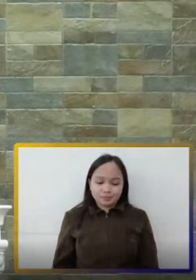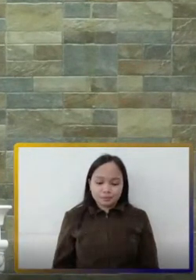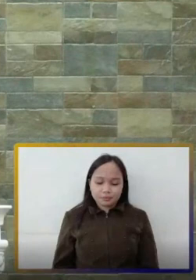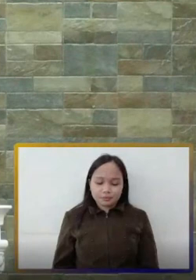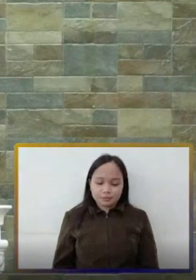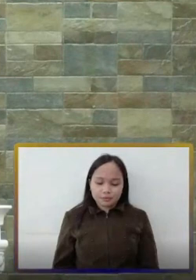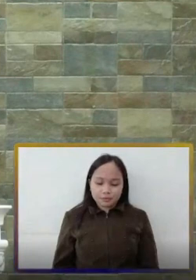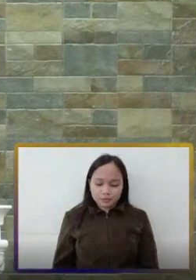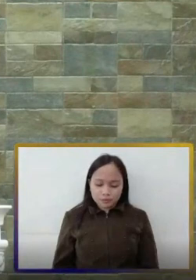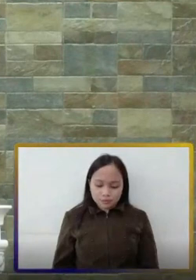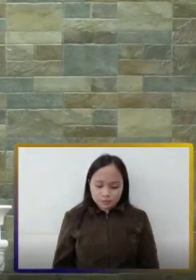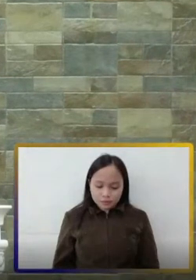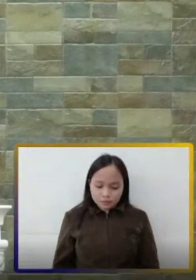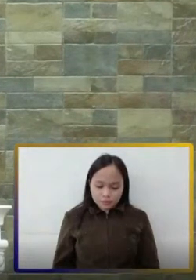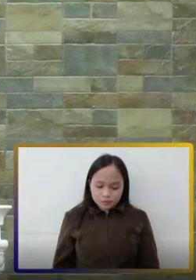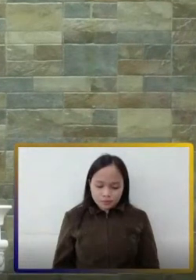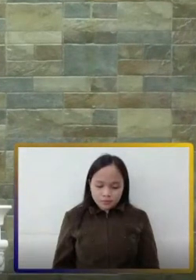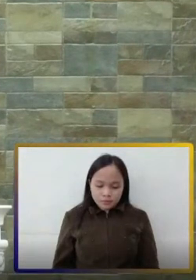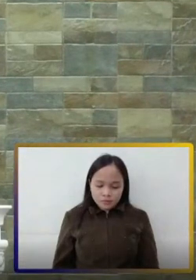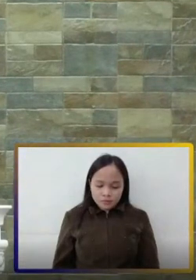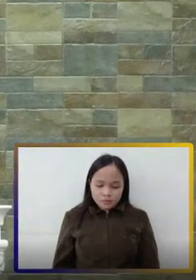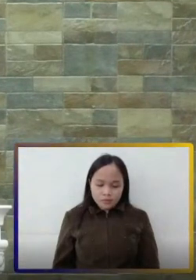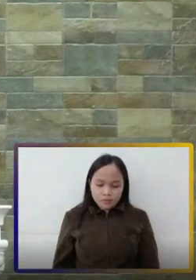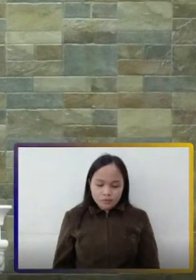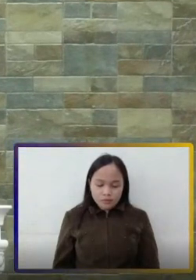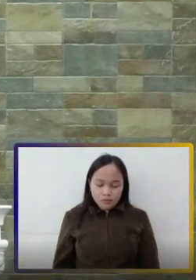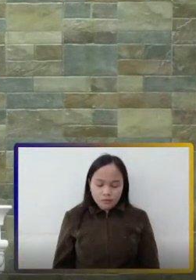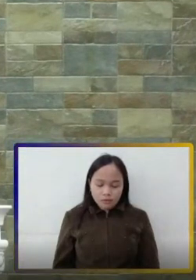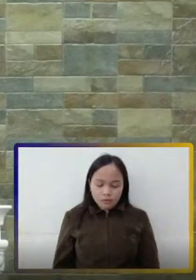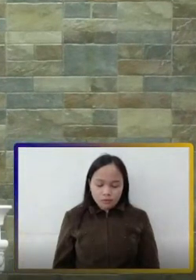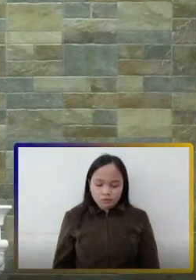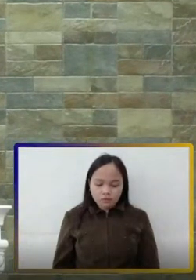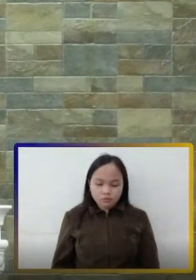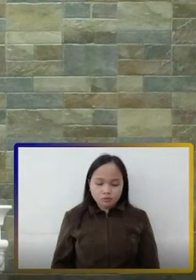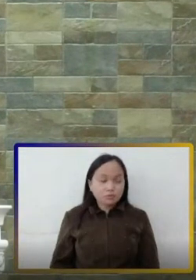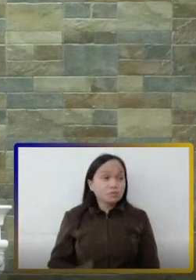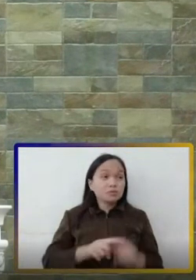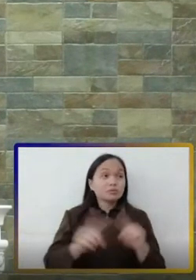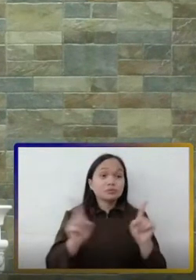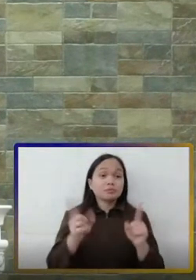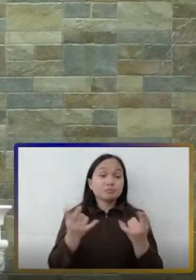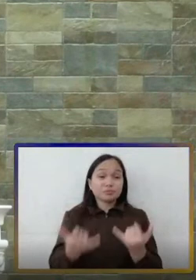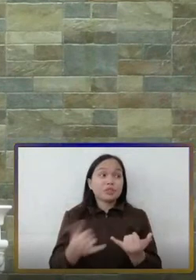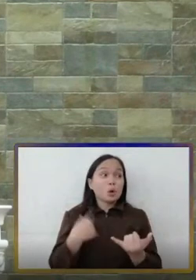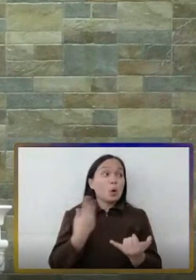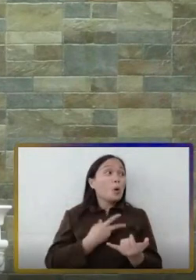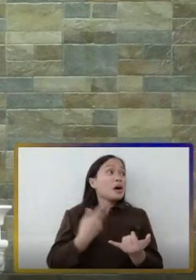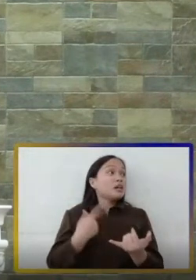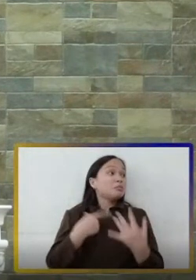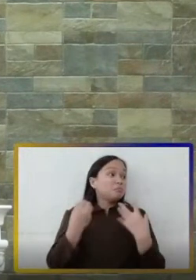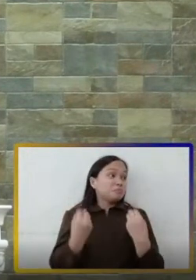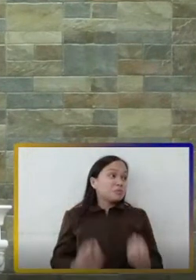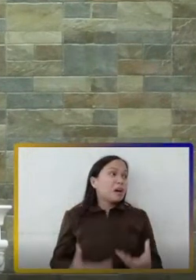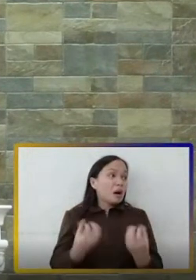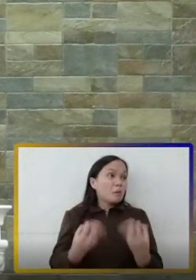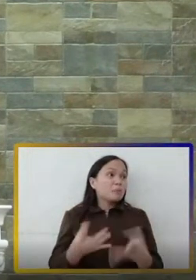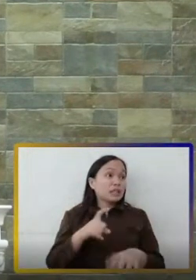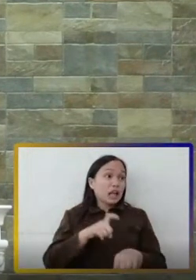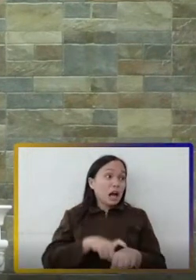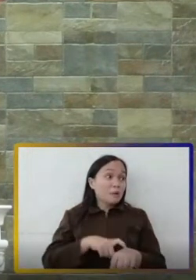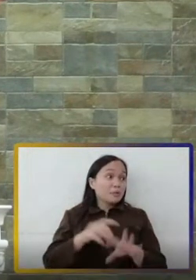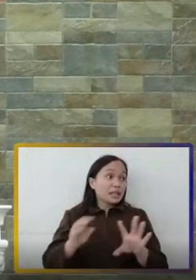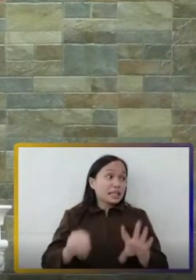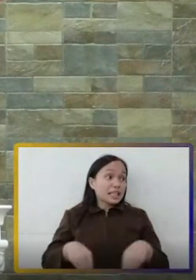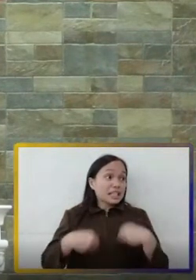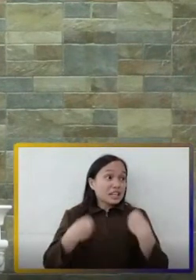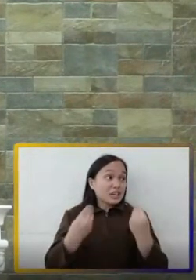Okay? Pero mga kapatid, mas marami tayong panahon na ini-spend sa